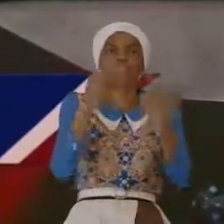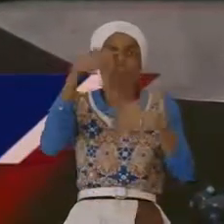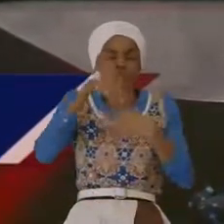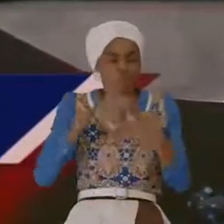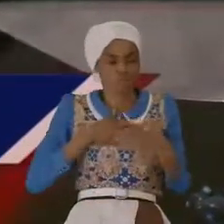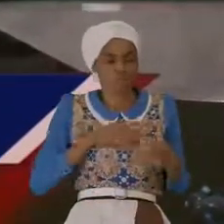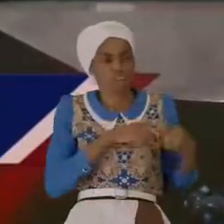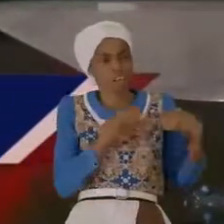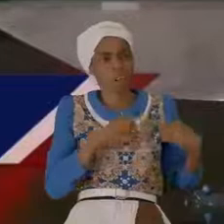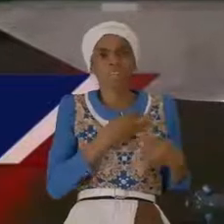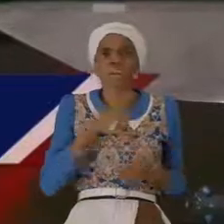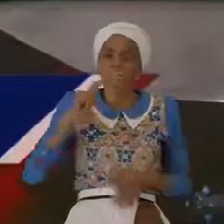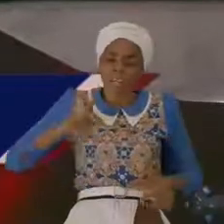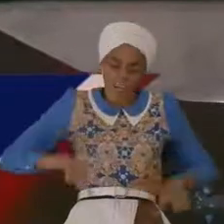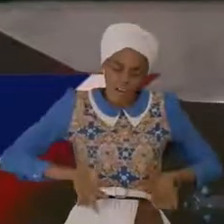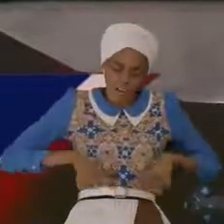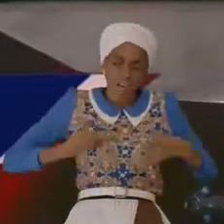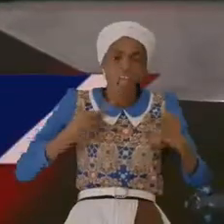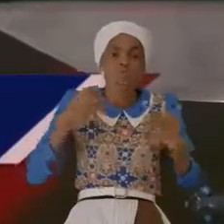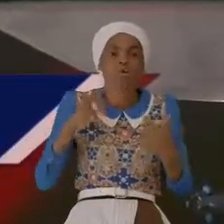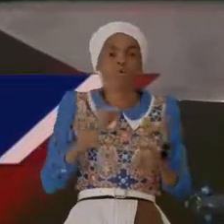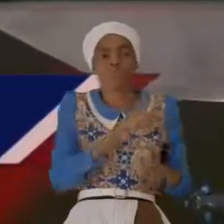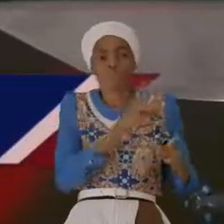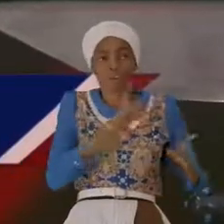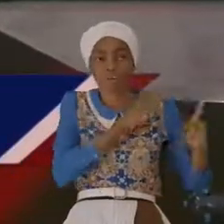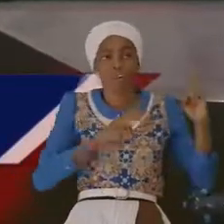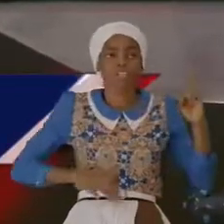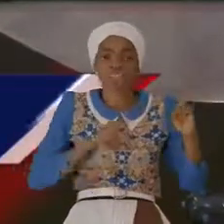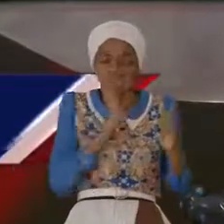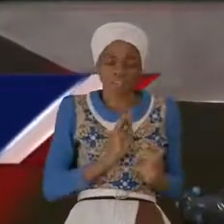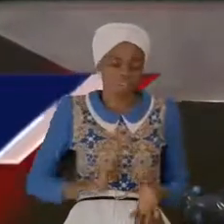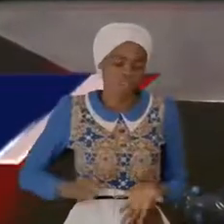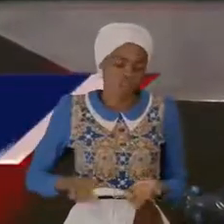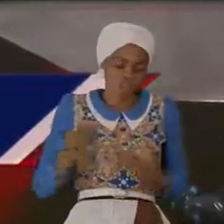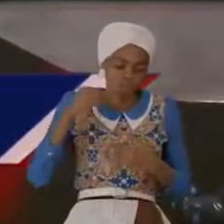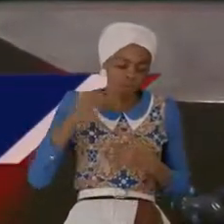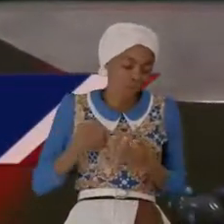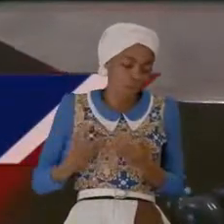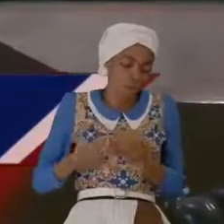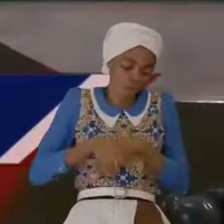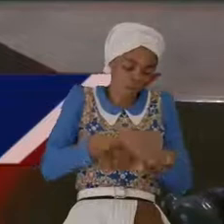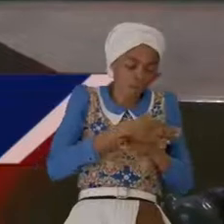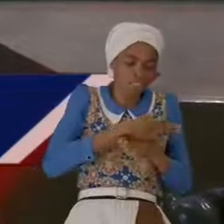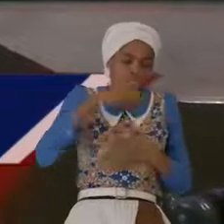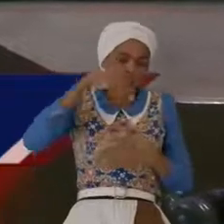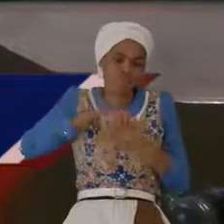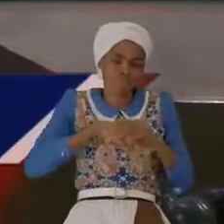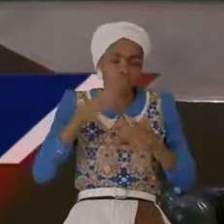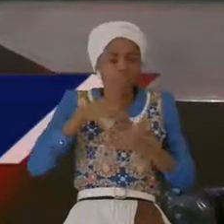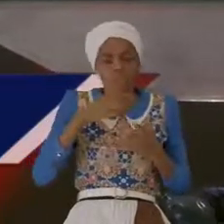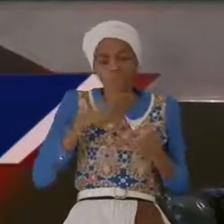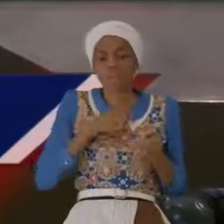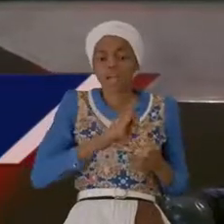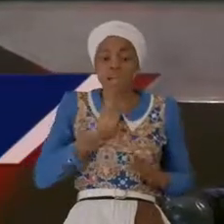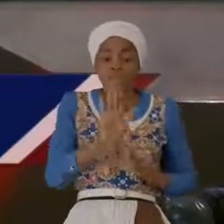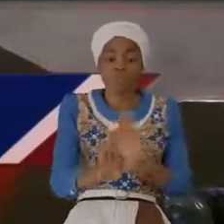entrée dans mon cœur, et la vie de Christ m'est imputée, et je marche sur la